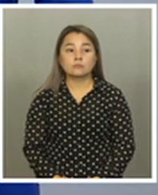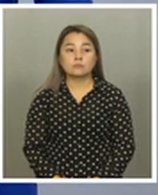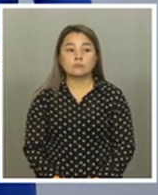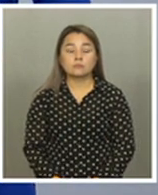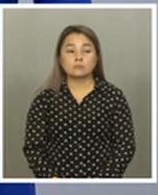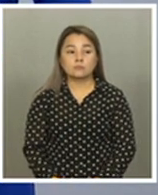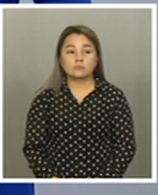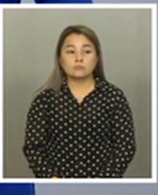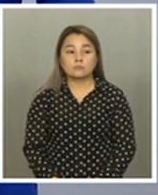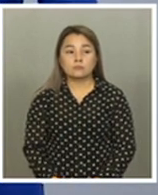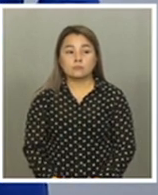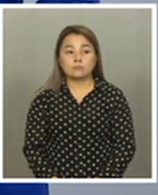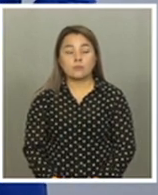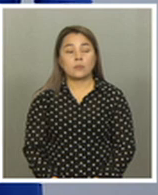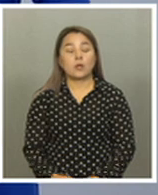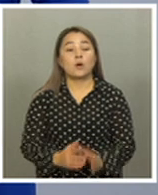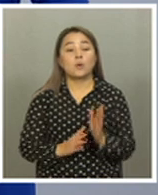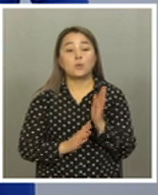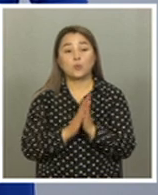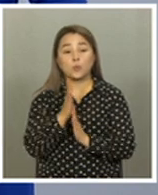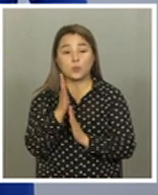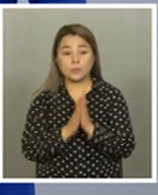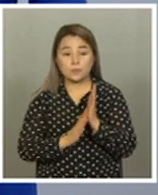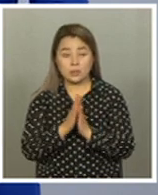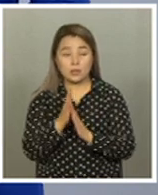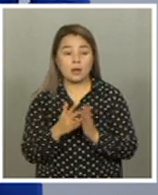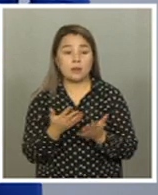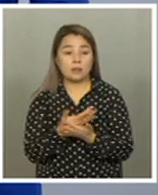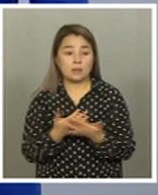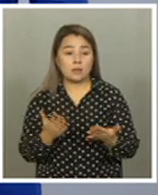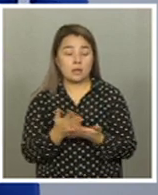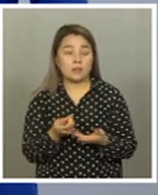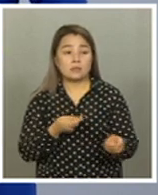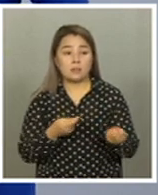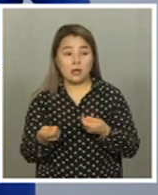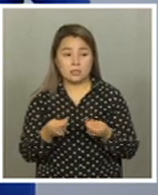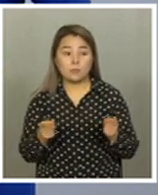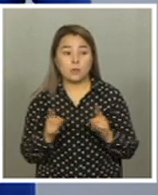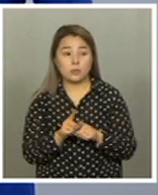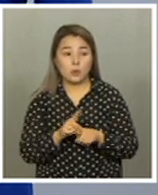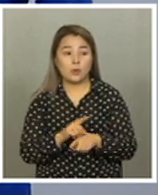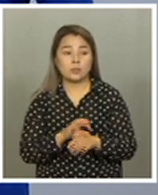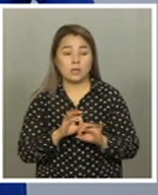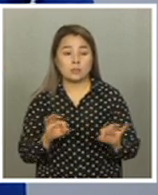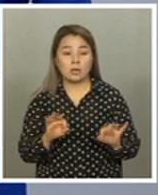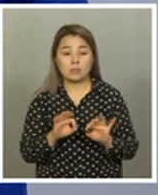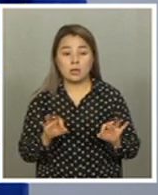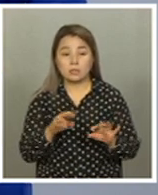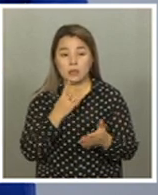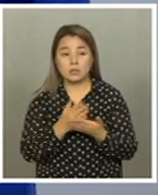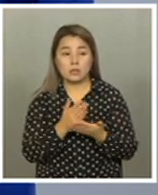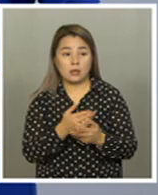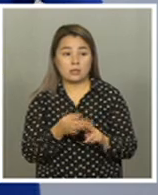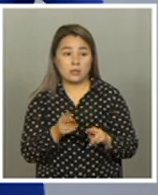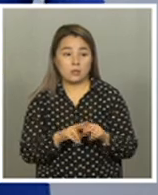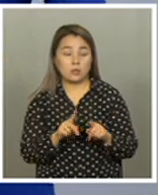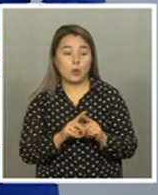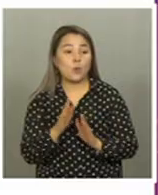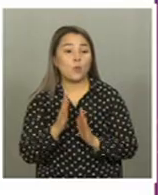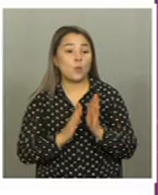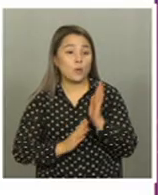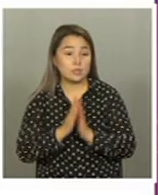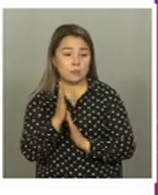Келесі балалар, өсімдіктердің заттарды тасымалдануына тоқталамыз. Балалар, өсімдіктерді